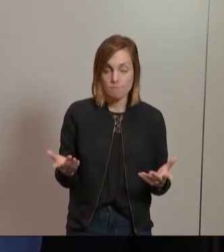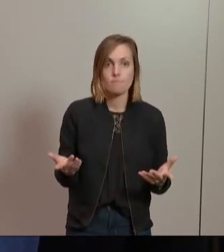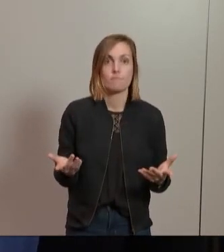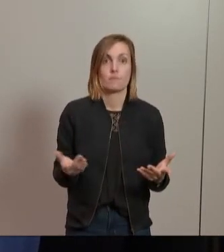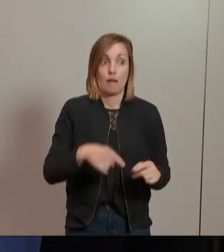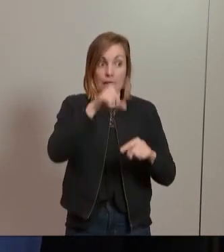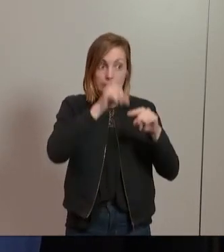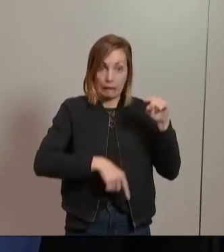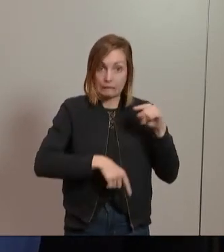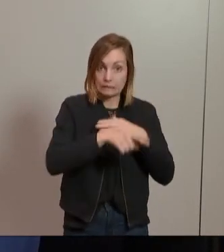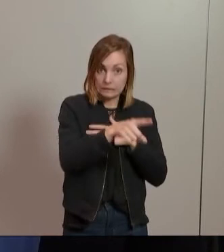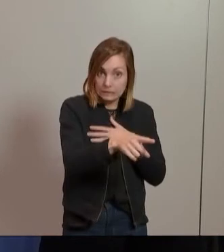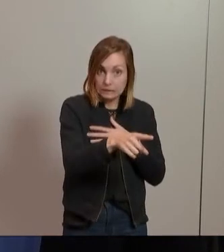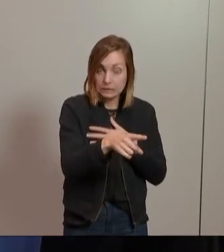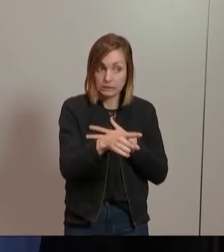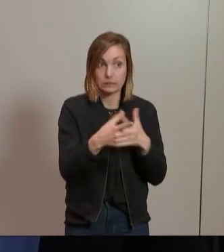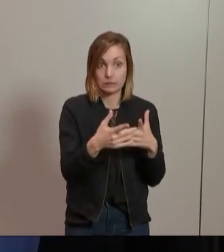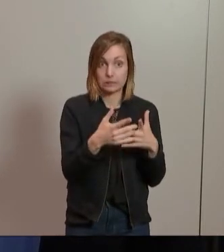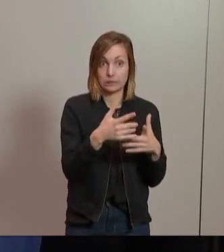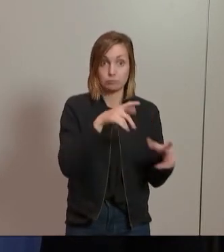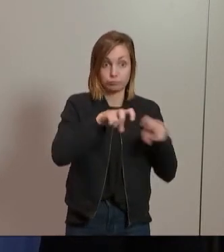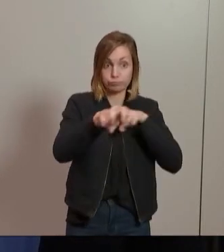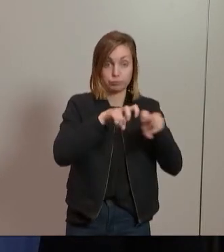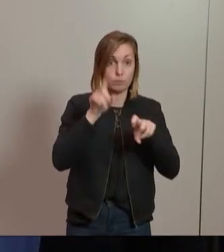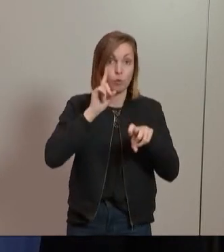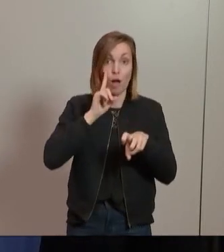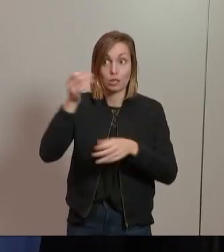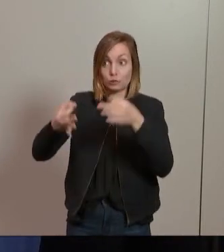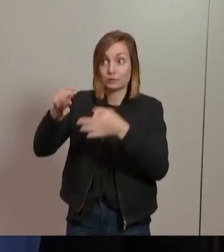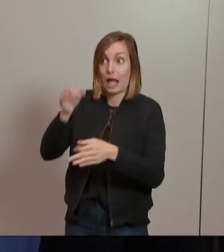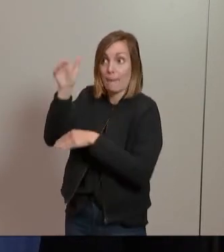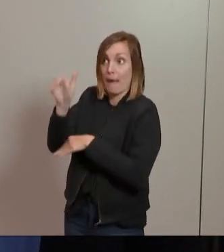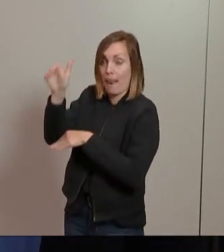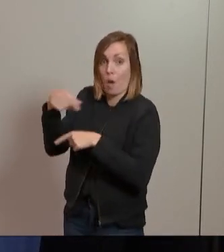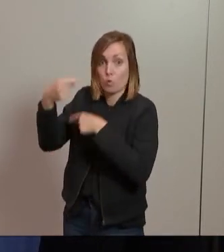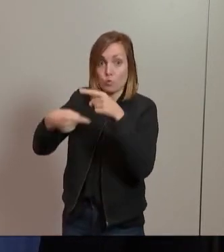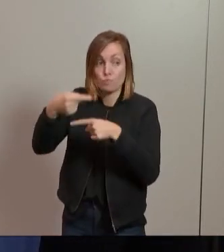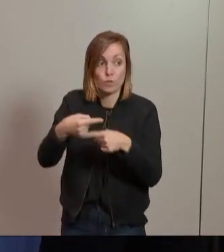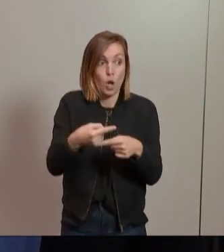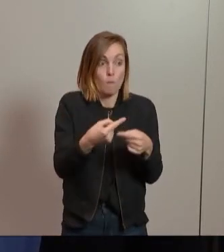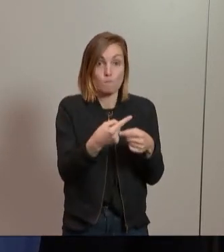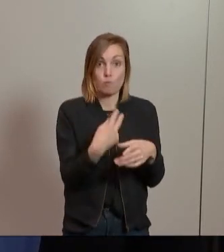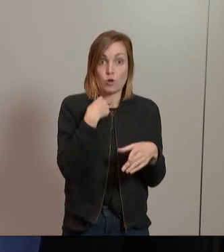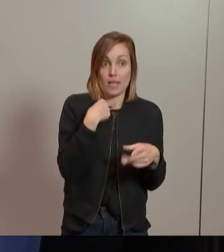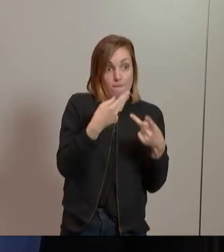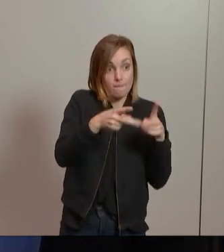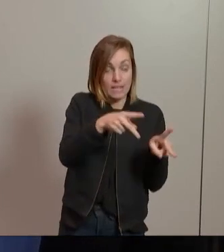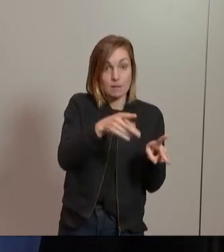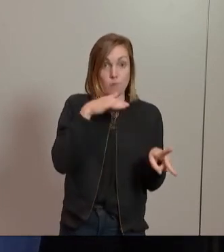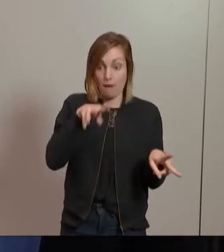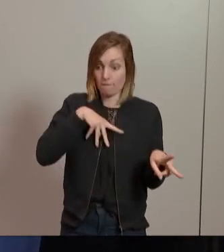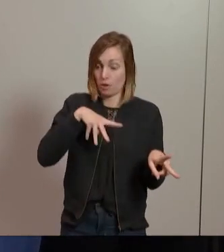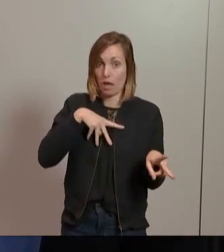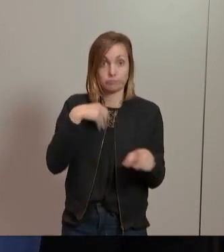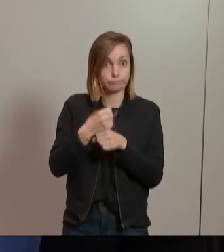lui est interdit, dans l'attente des procédures d'appel, de se déplacer. Il se retrouve donc bloqué à Ramallah. Il ne peut plus exercer sa profession